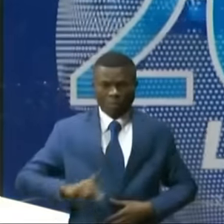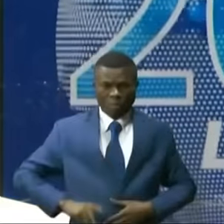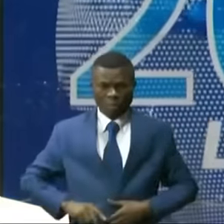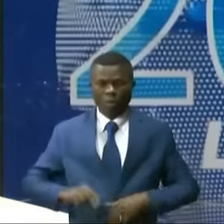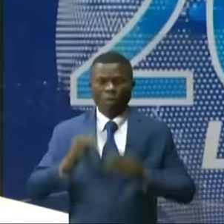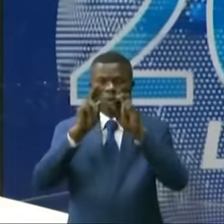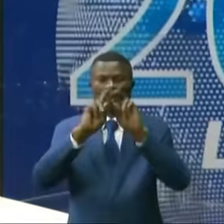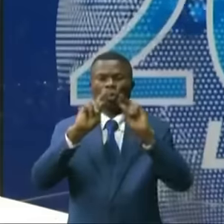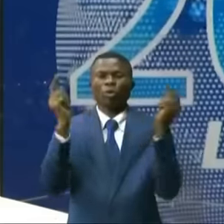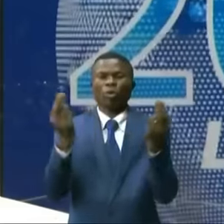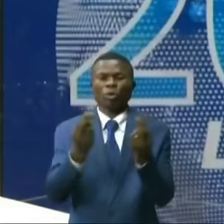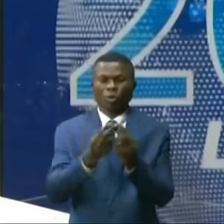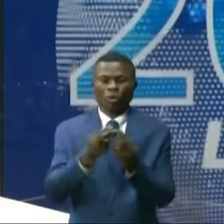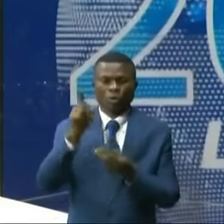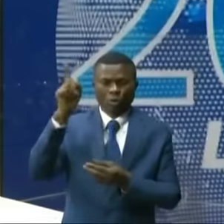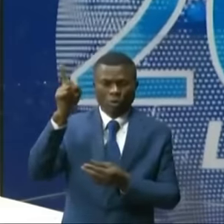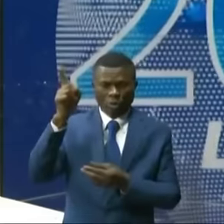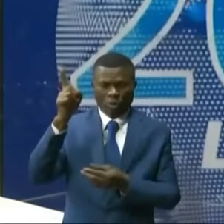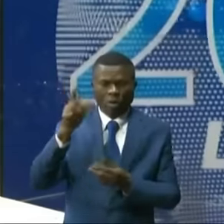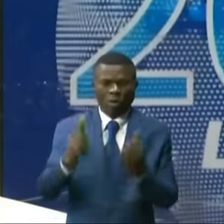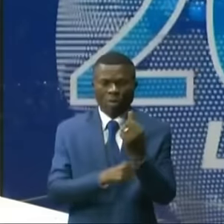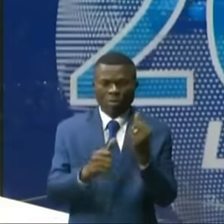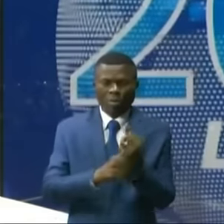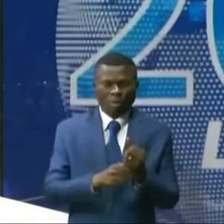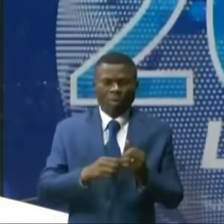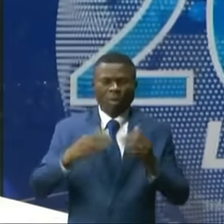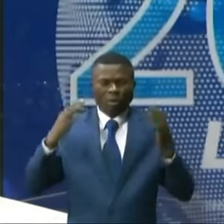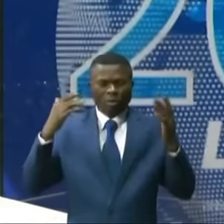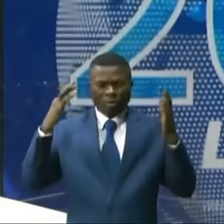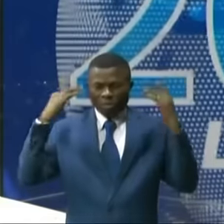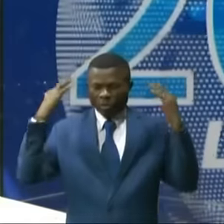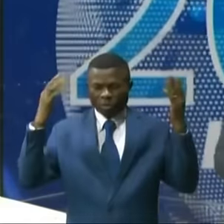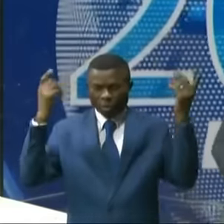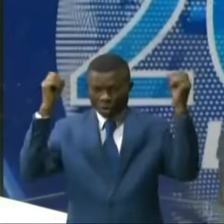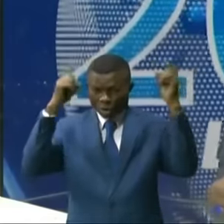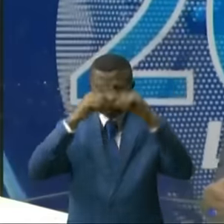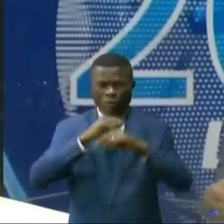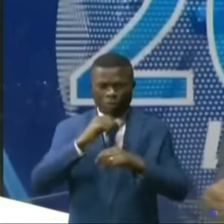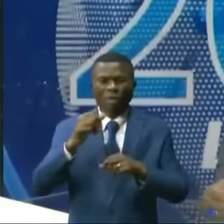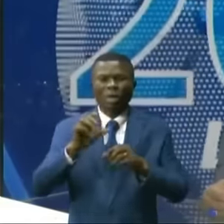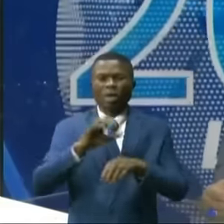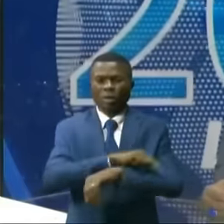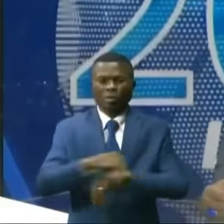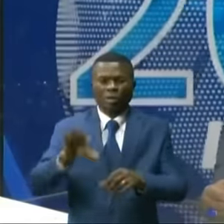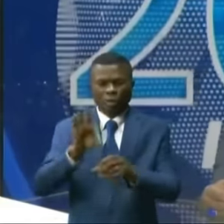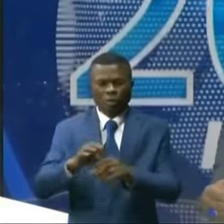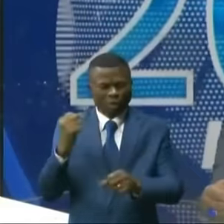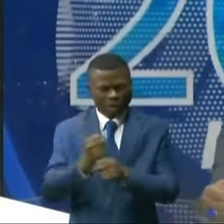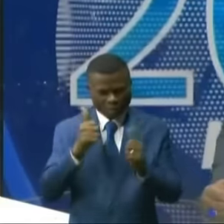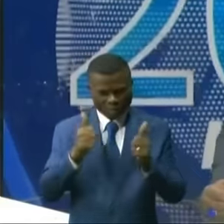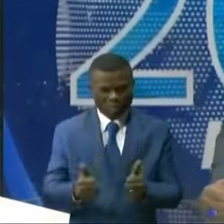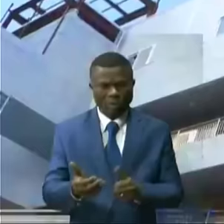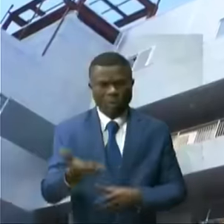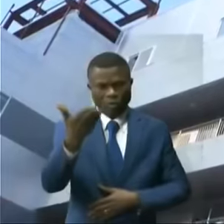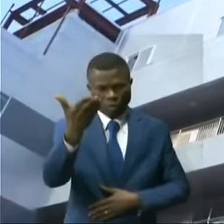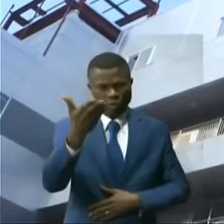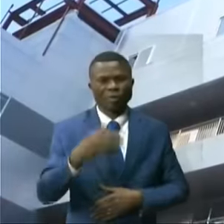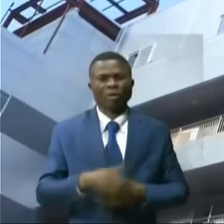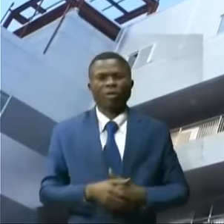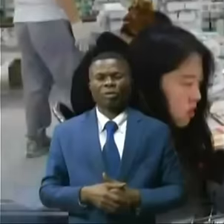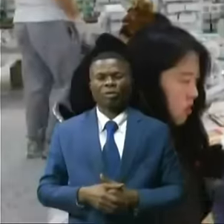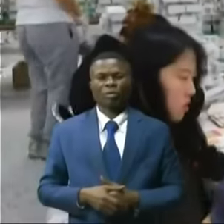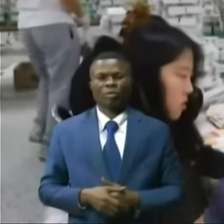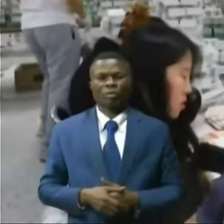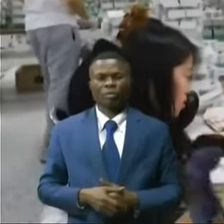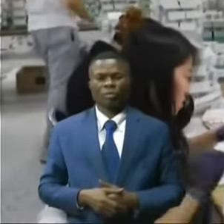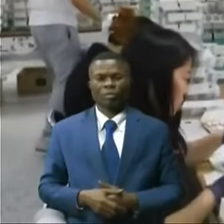àassou insiste que personne ne se fasse d'illusion la SNIE travaille TTIs sambaest au fonder l'avion